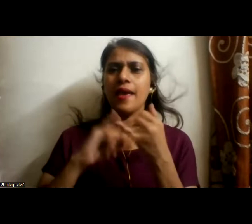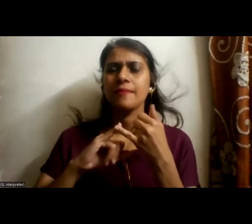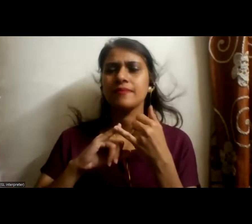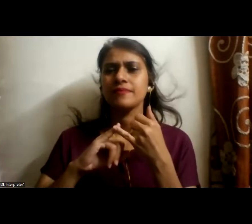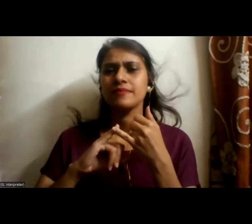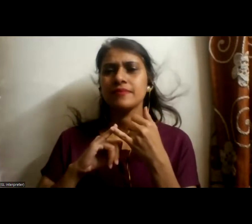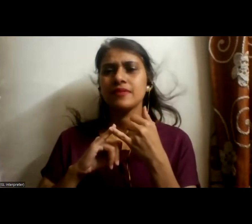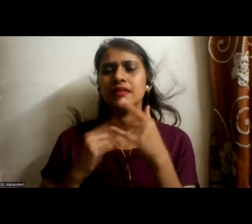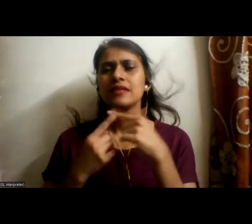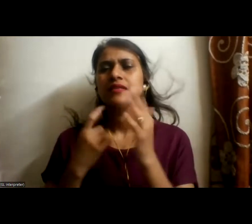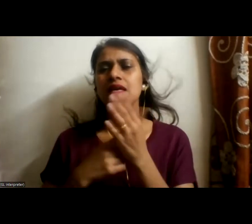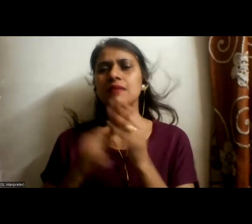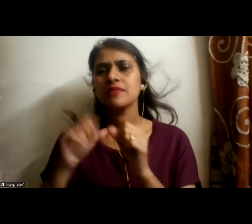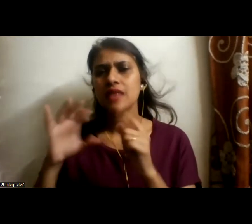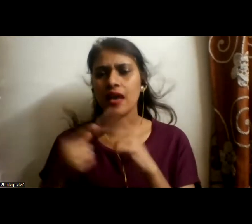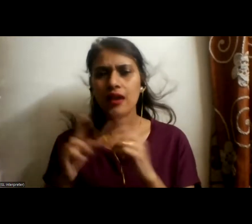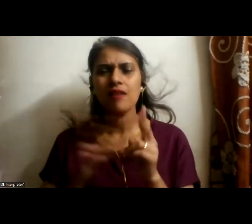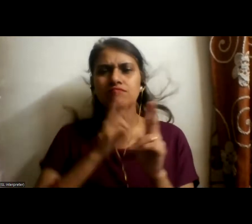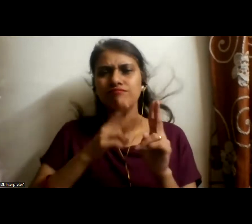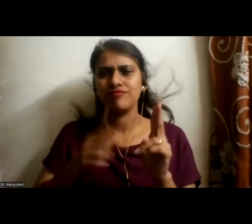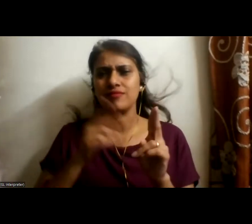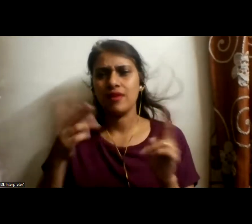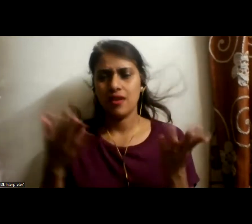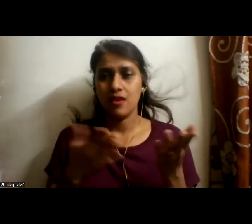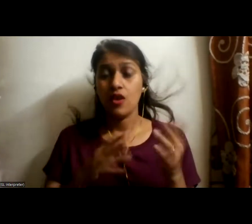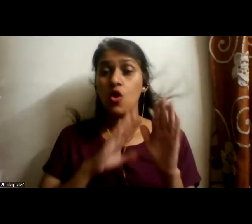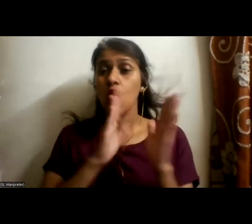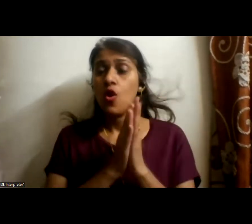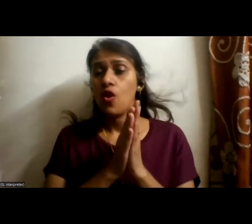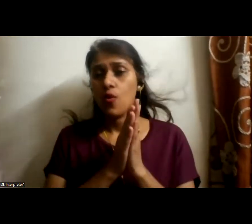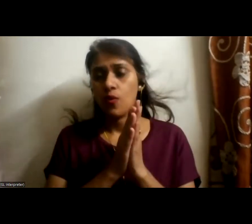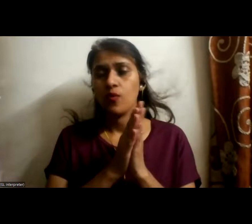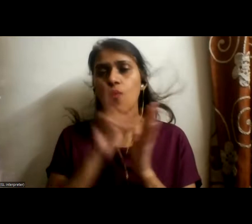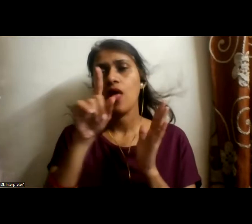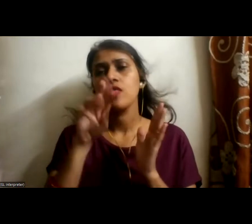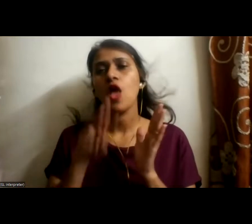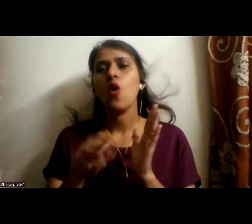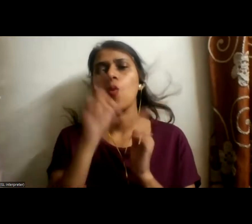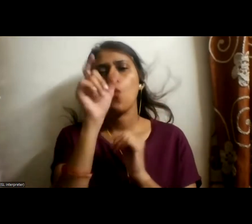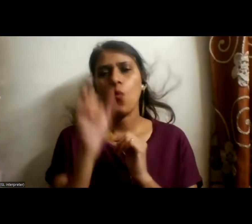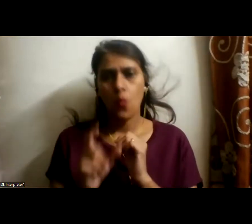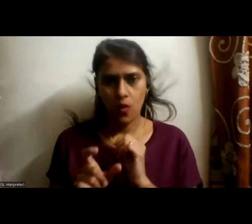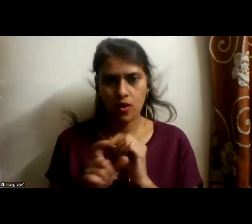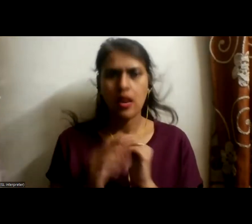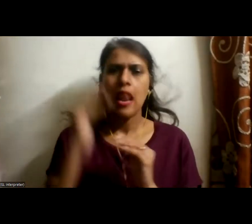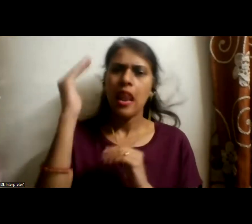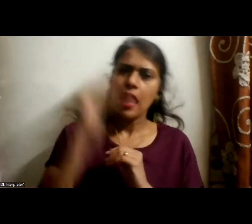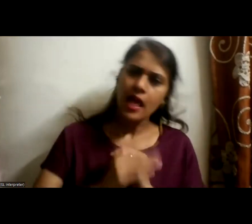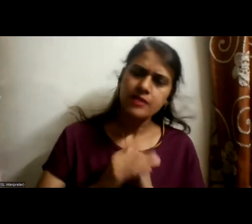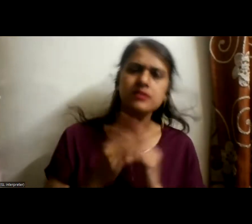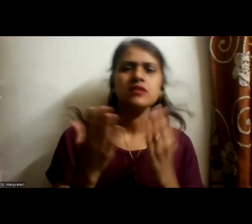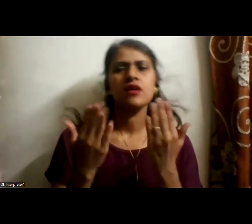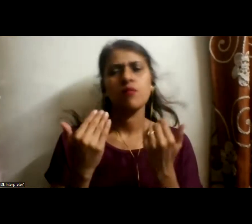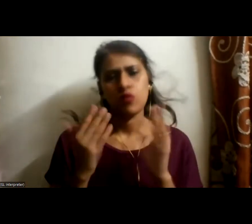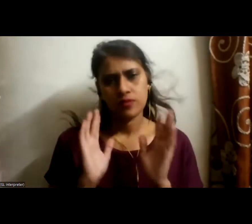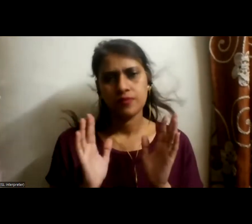can total be of 1000 words max. Okay. I mean, उससे कम भी हो सकता है, कोई problem नहीं है. But there is